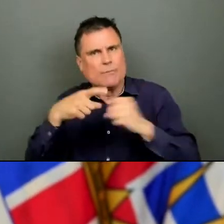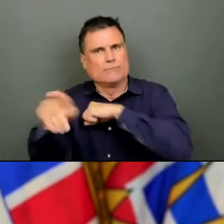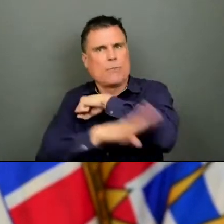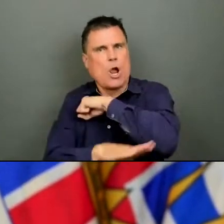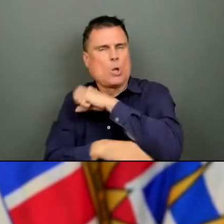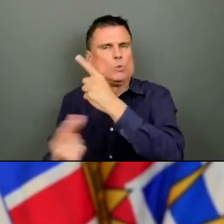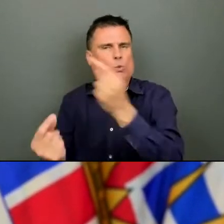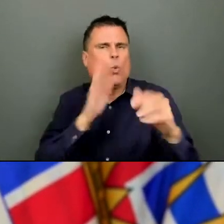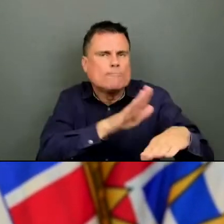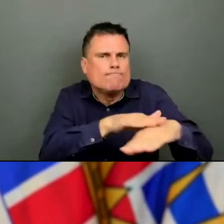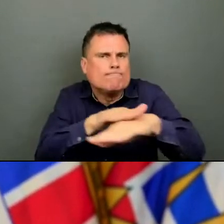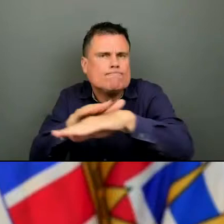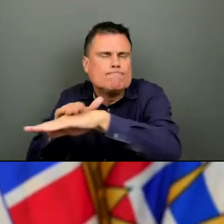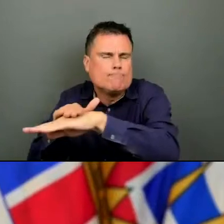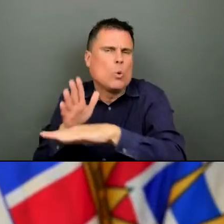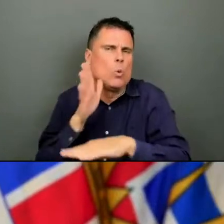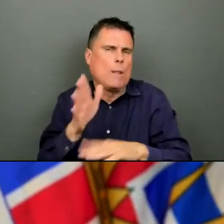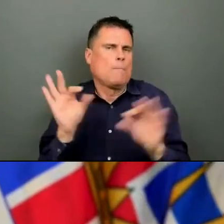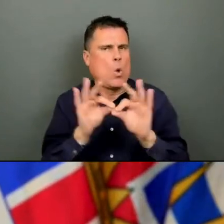Right.